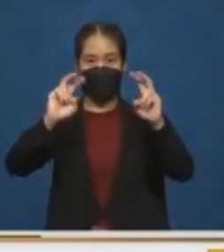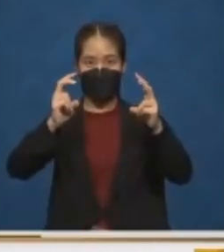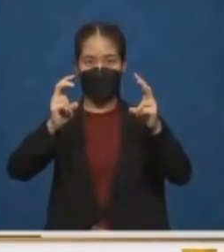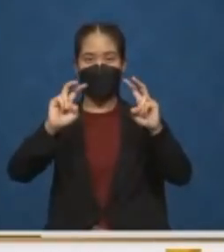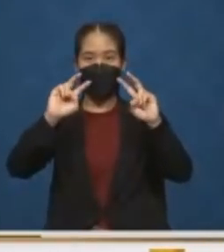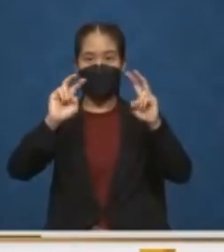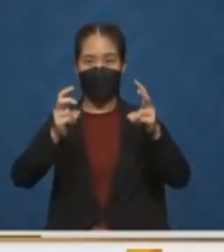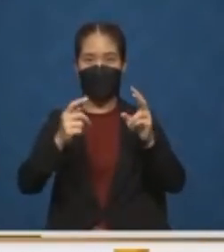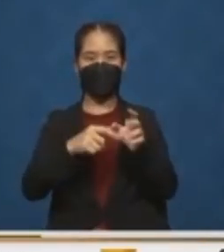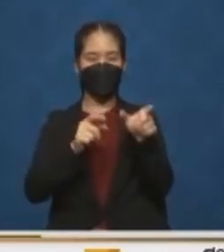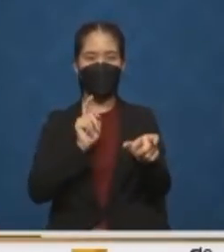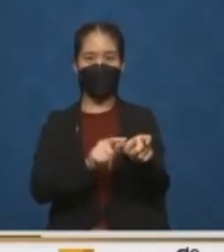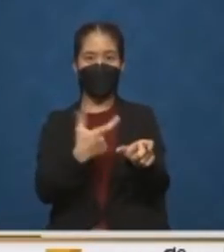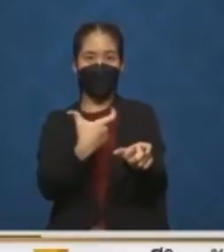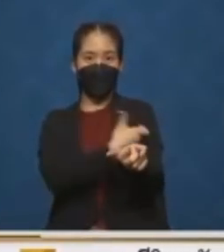นการเมือง